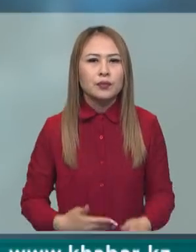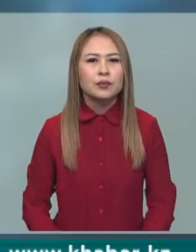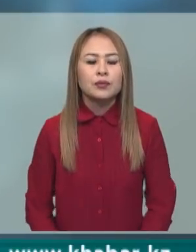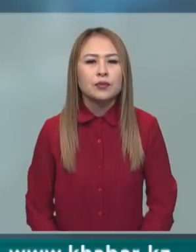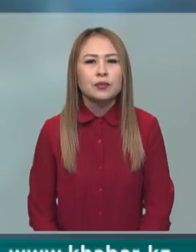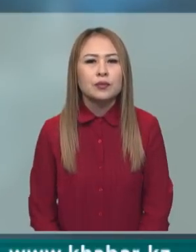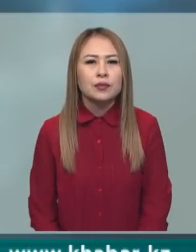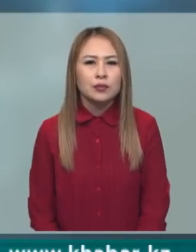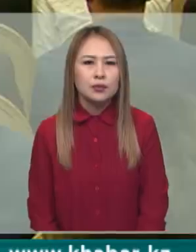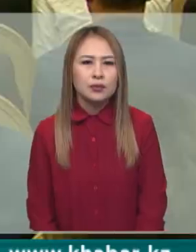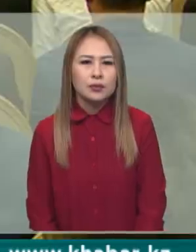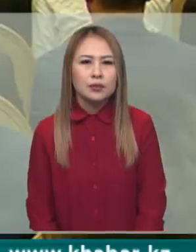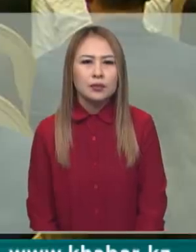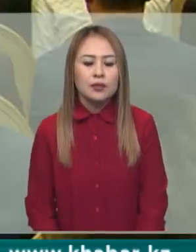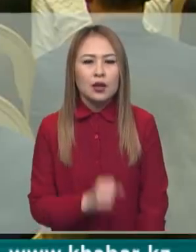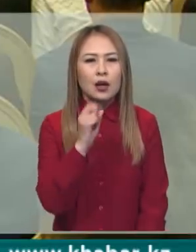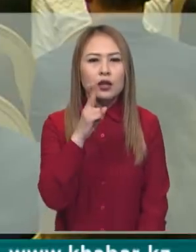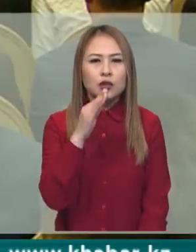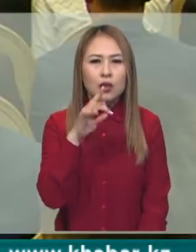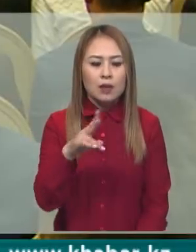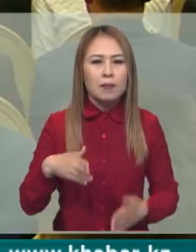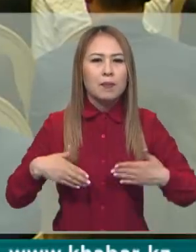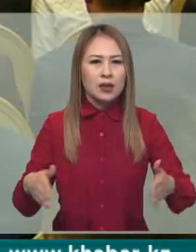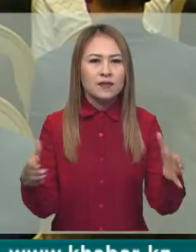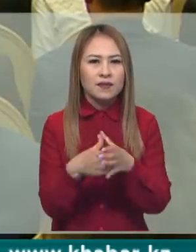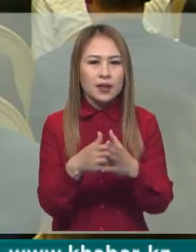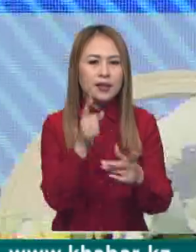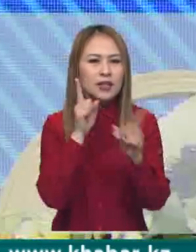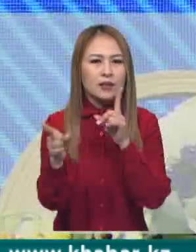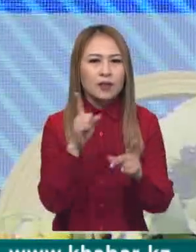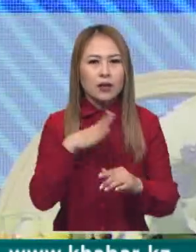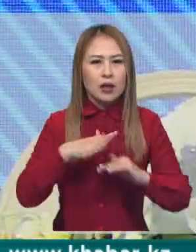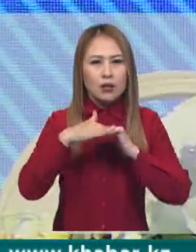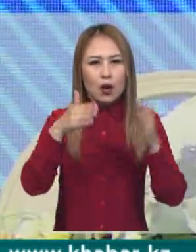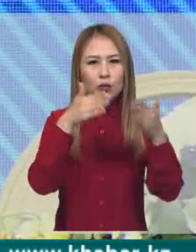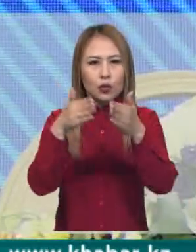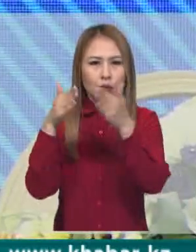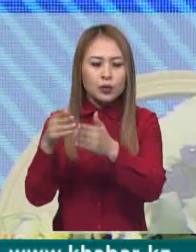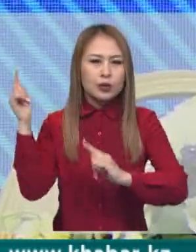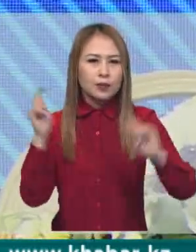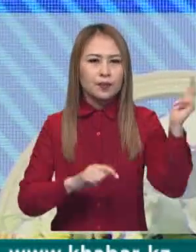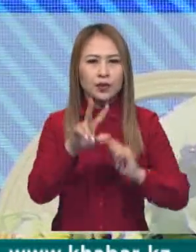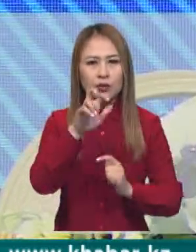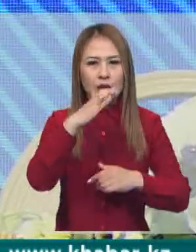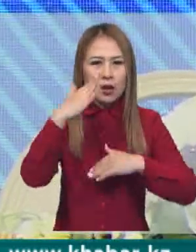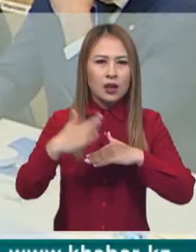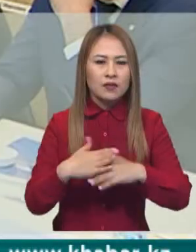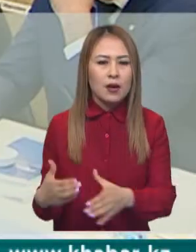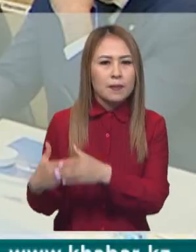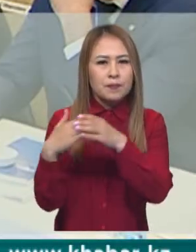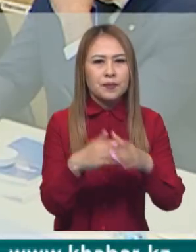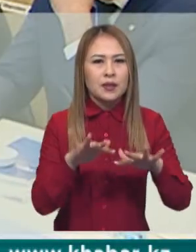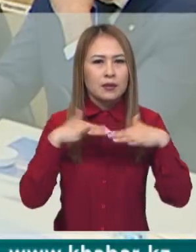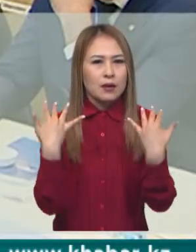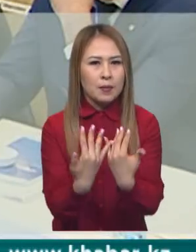қабылданды. Ақжол партиясының кезектен тыс съезіне еліміздің түкпір-түкпірінен 300-ге жоқ делегат жиналды.